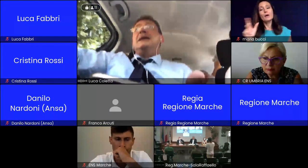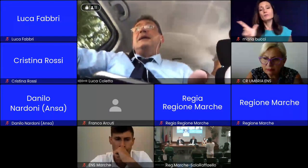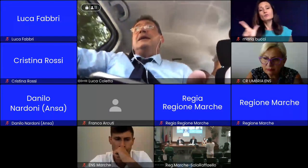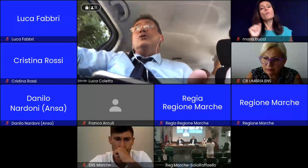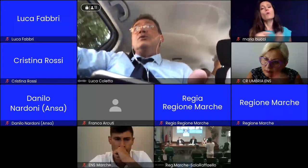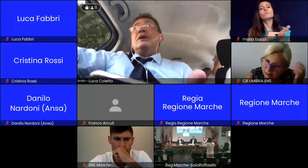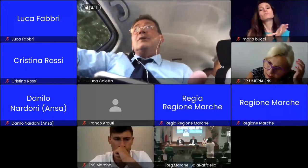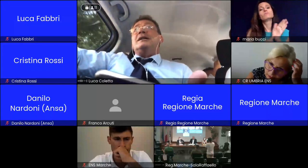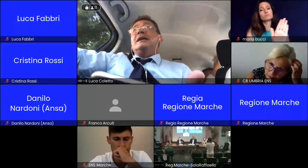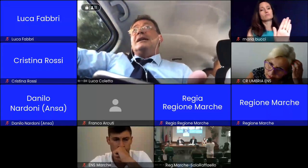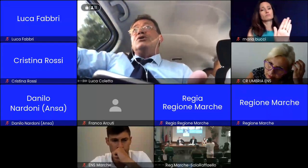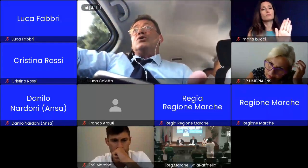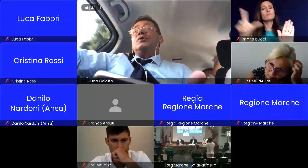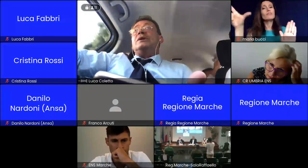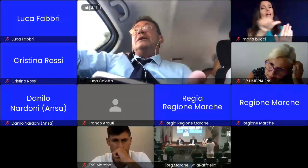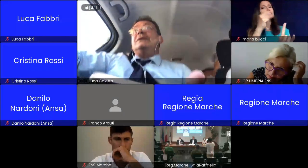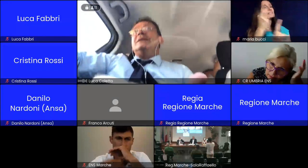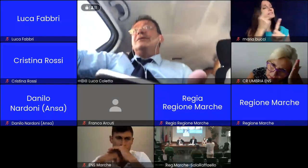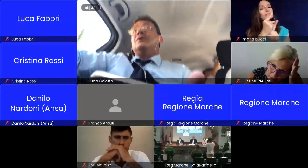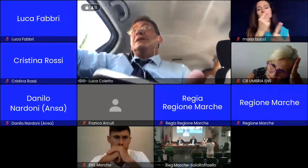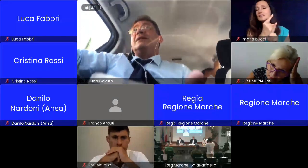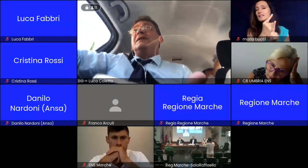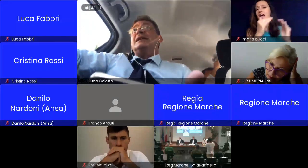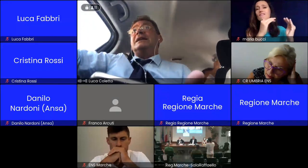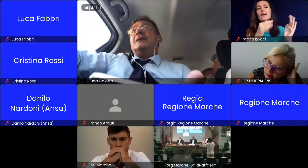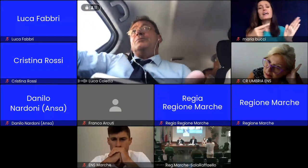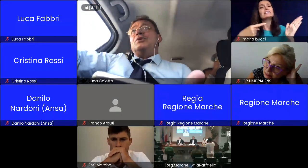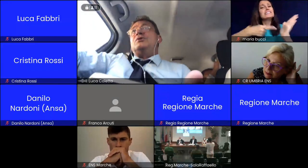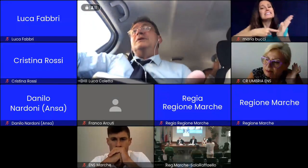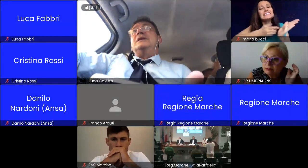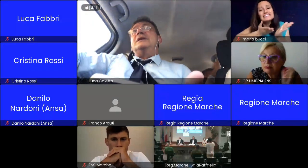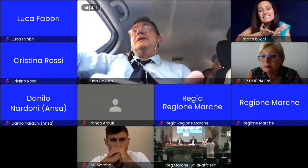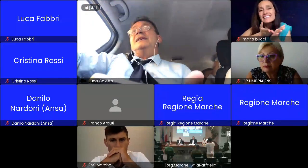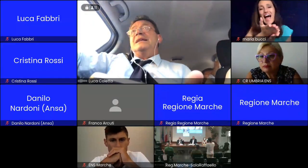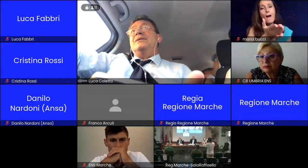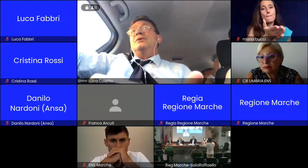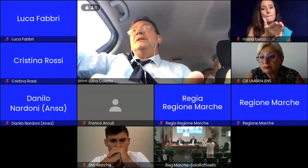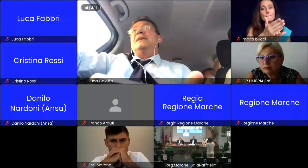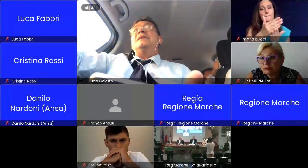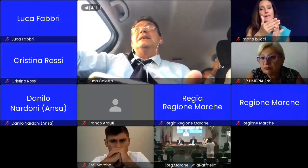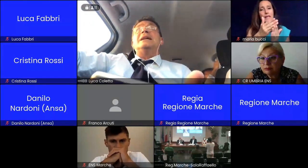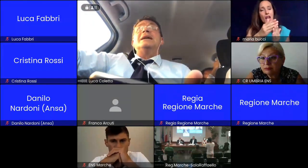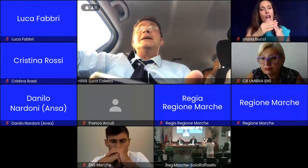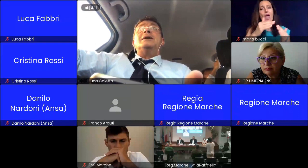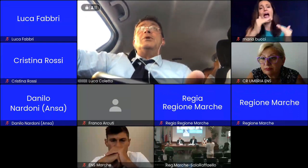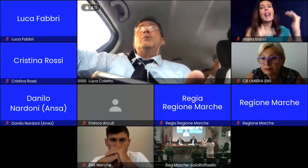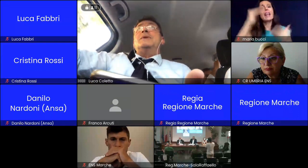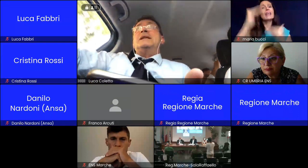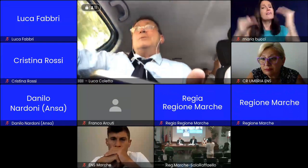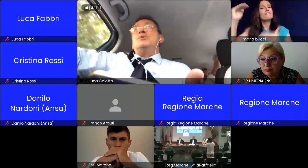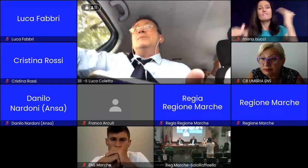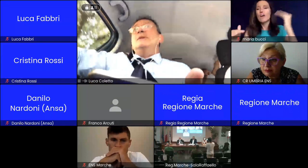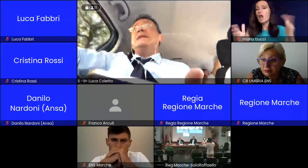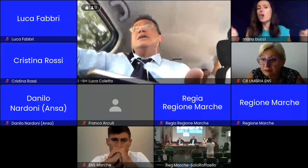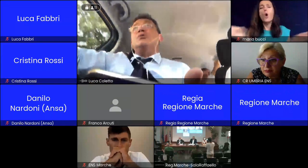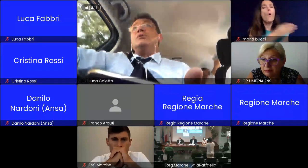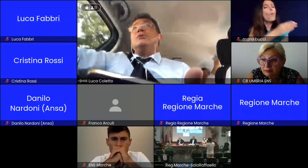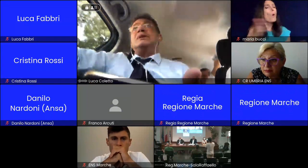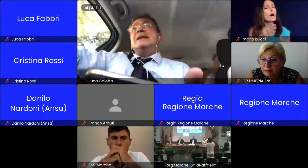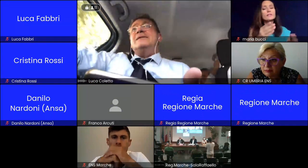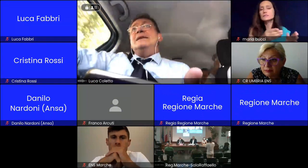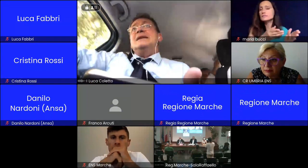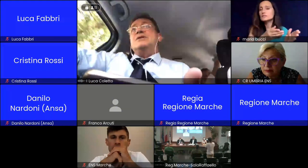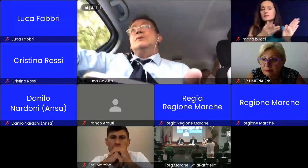livelli e tutte quante le regioni devono intervenire, possono intervenire e devono intervenire proprio per dare la possibilità